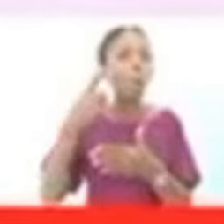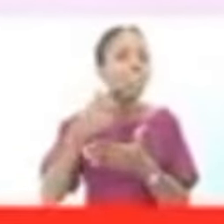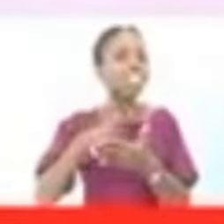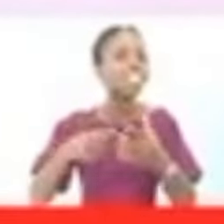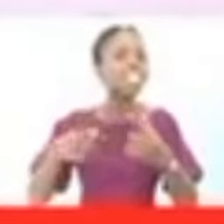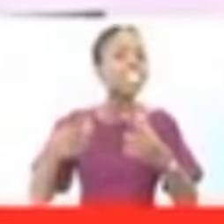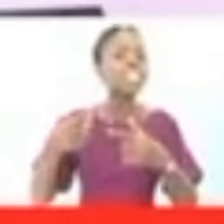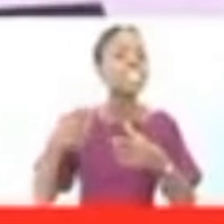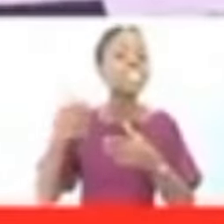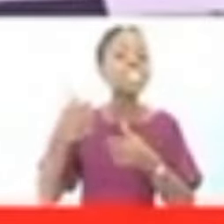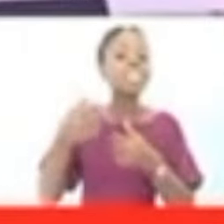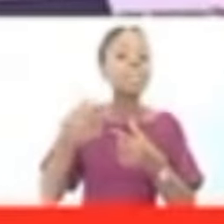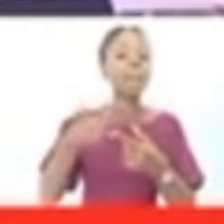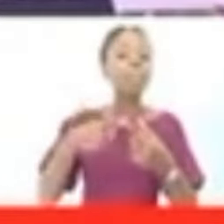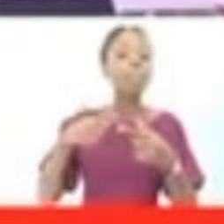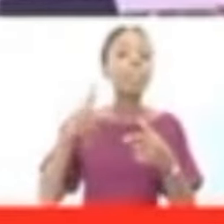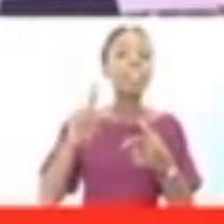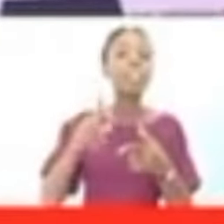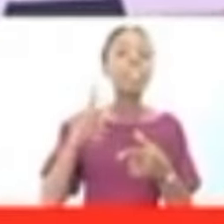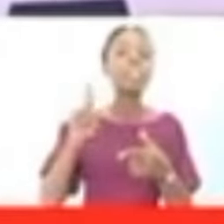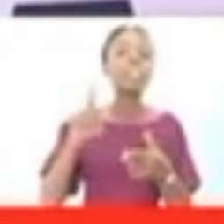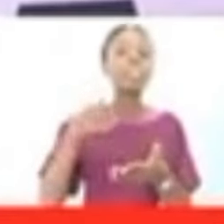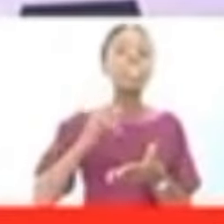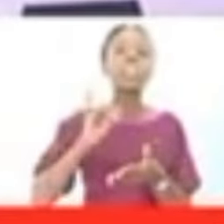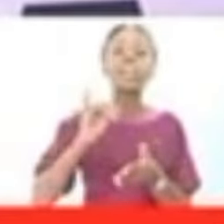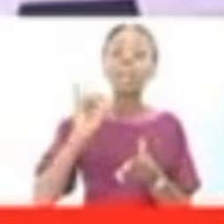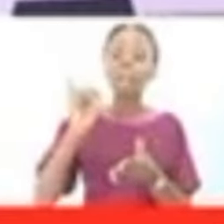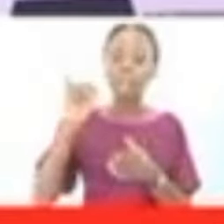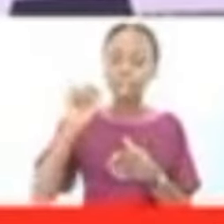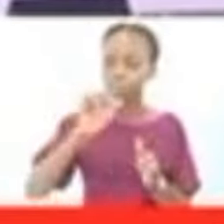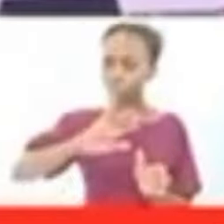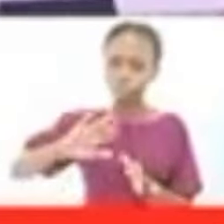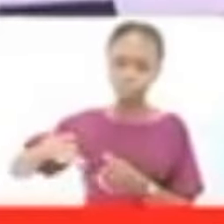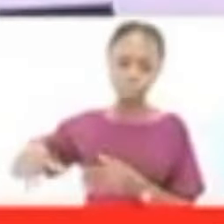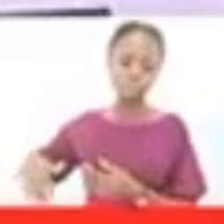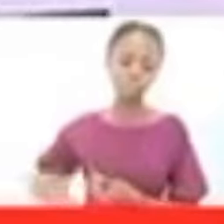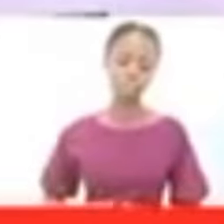inayokuja, it can be avoided.